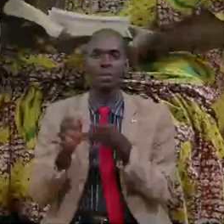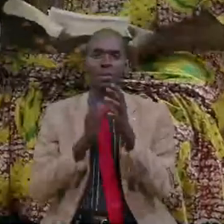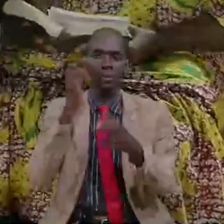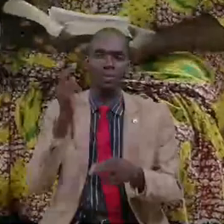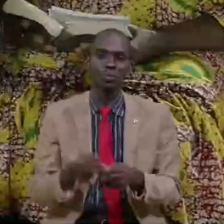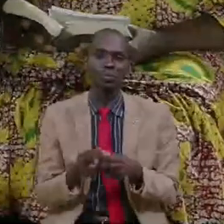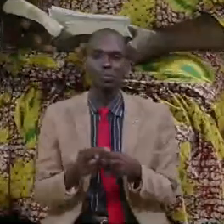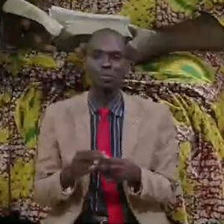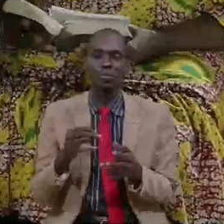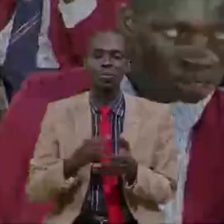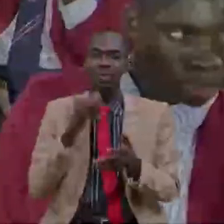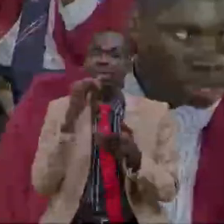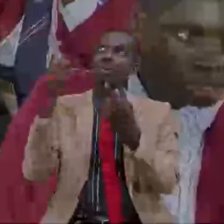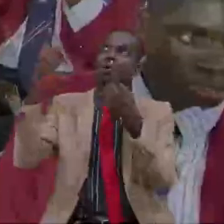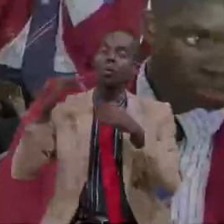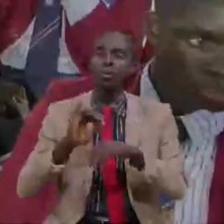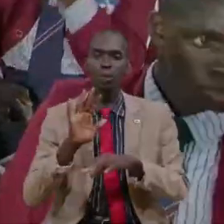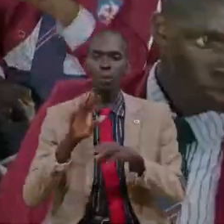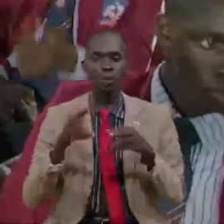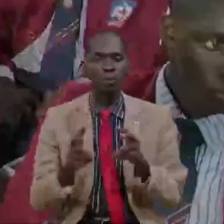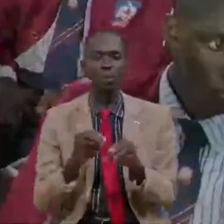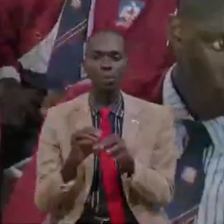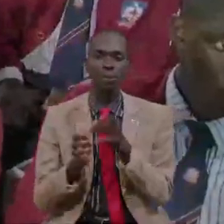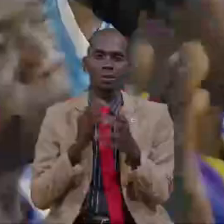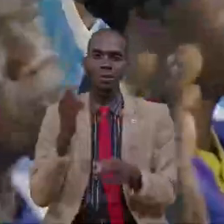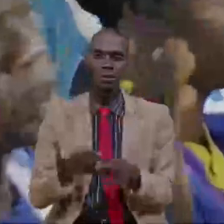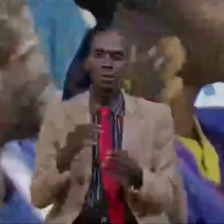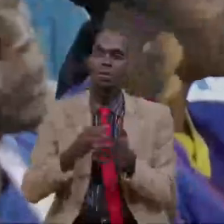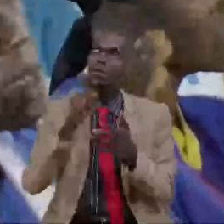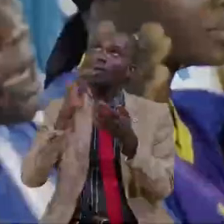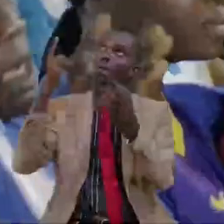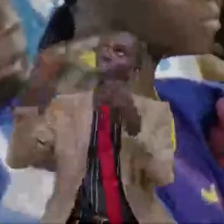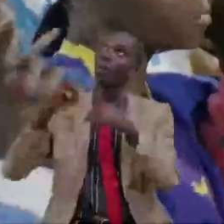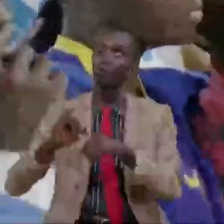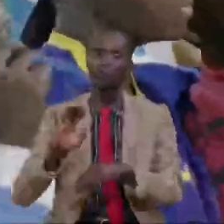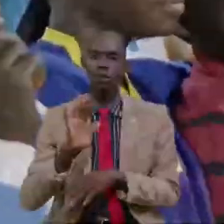soir. Et elle vient pour toi. J'ai dit, elle vient pour toi.